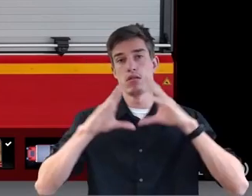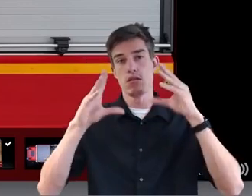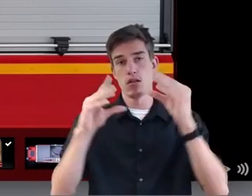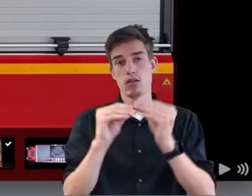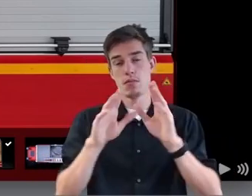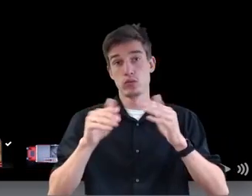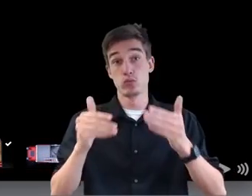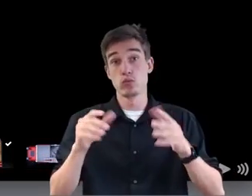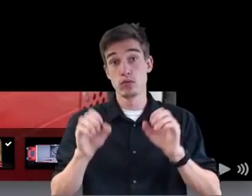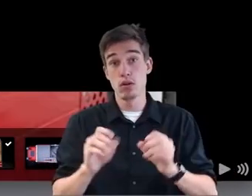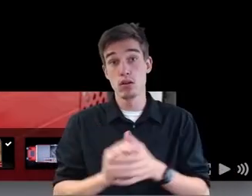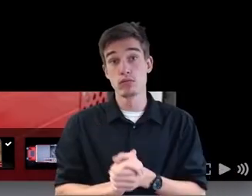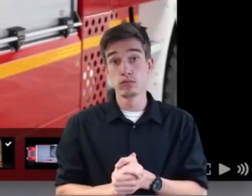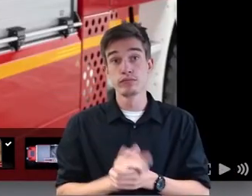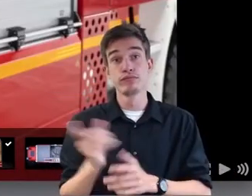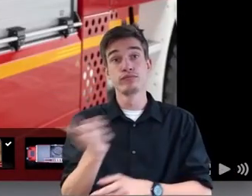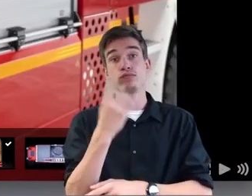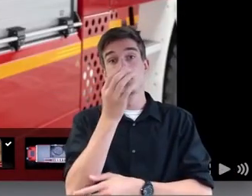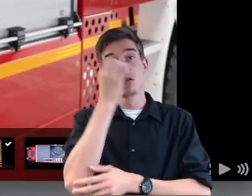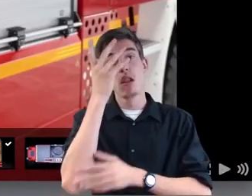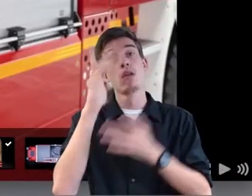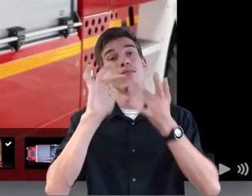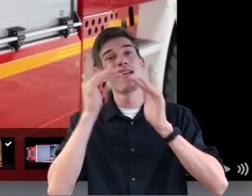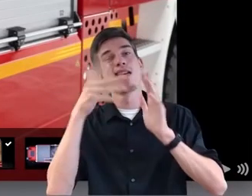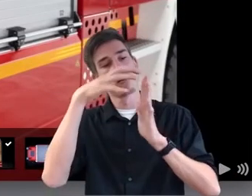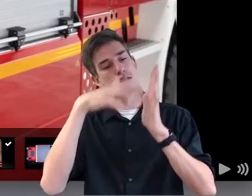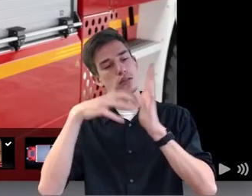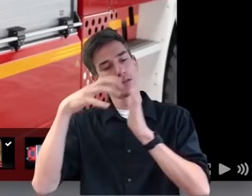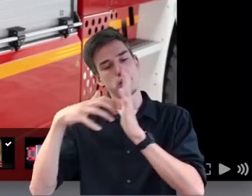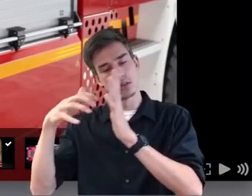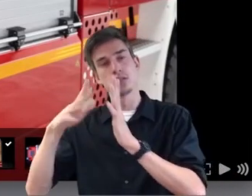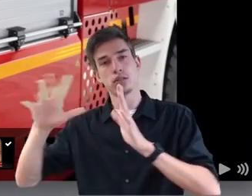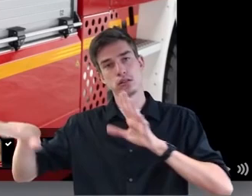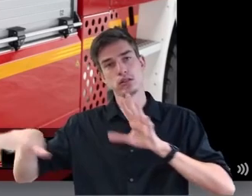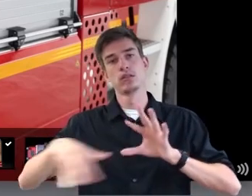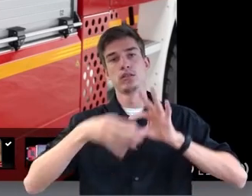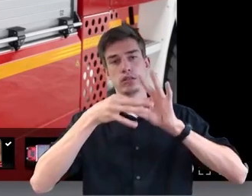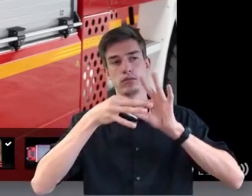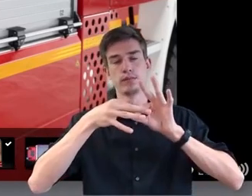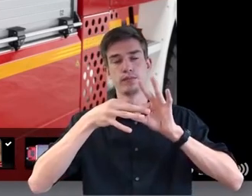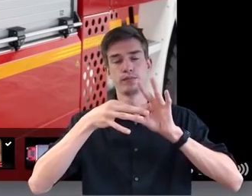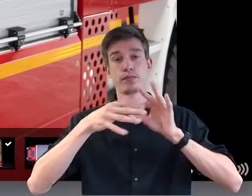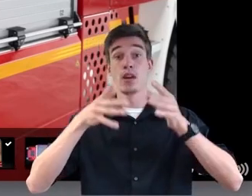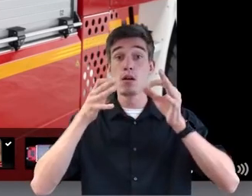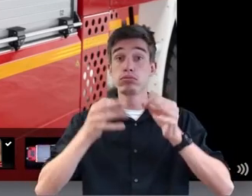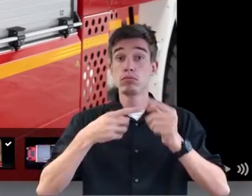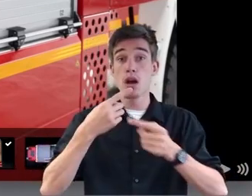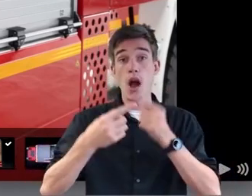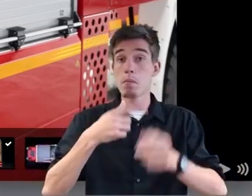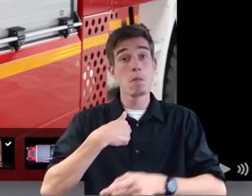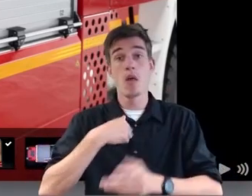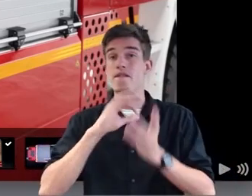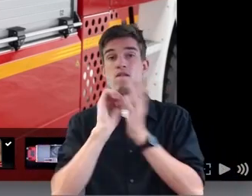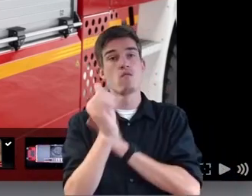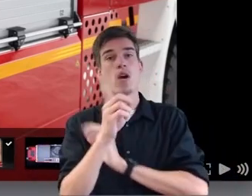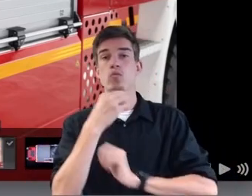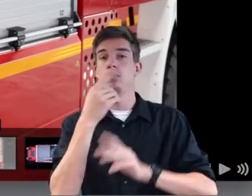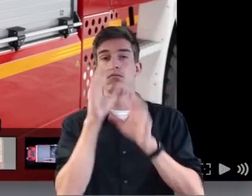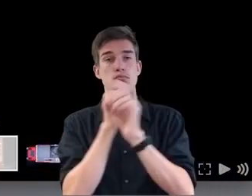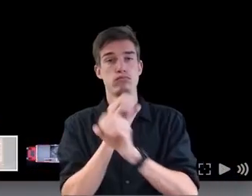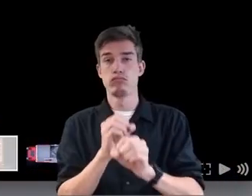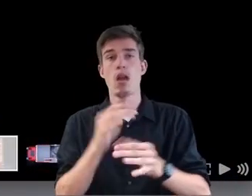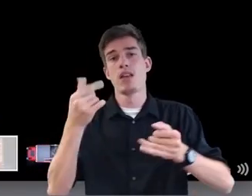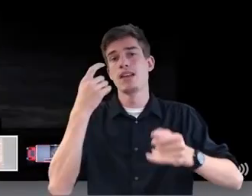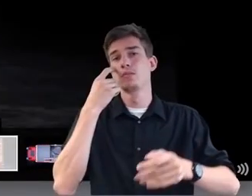wir das über unsere Internetseiten dann auch einbinden. Wie das genau erfolgen wird, kann ich Ihnen noch nicht sagen. Die werden jetzt auch